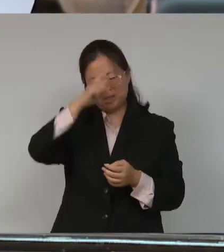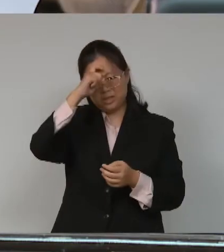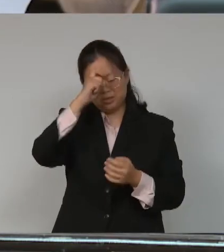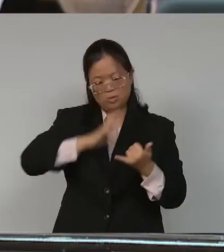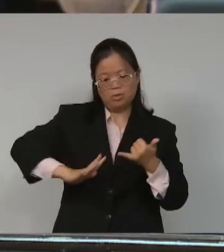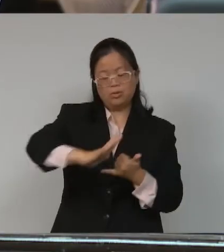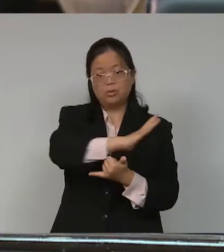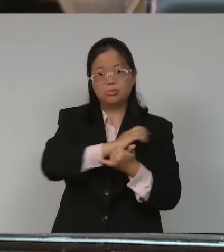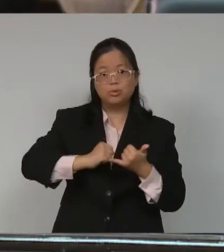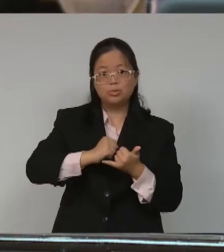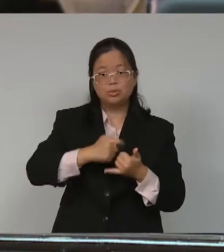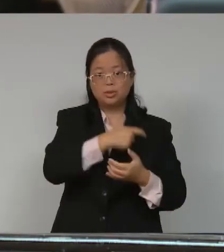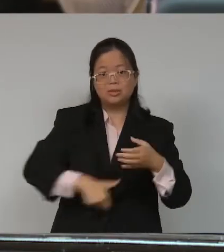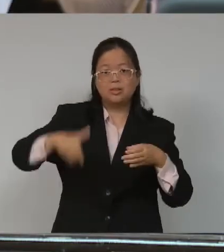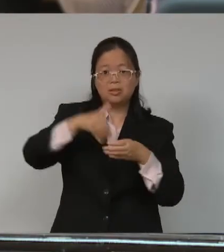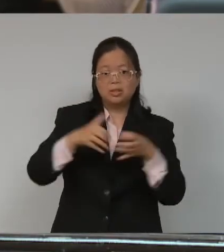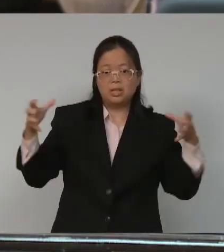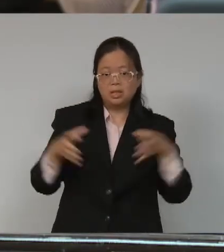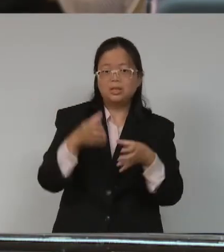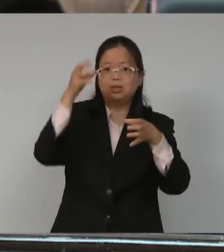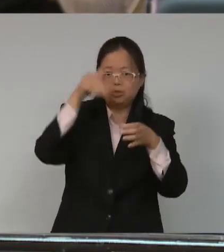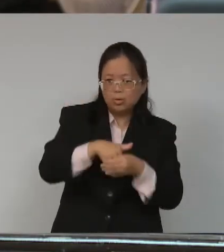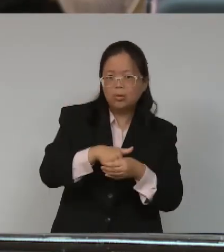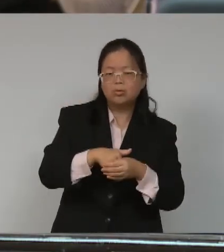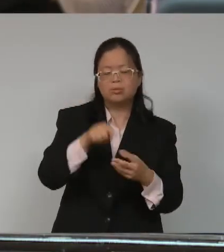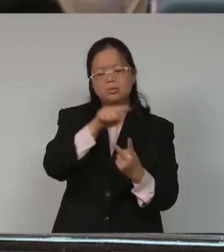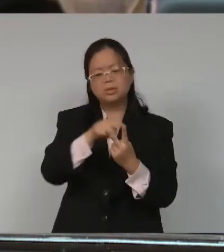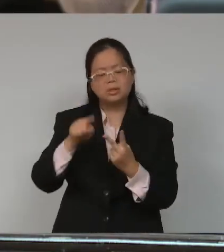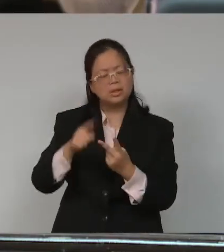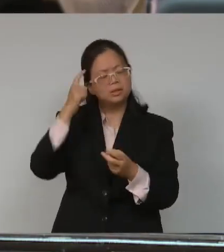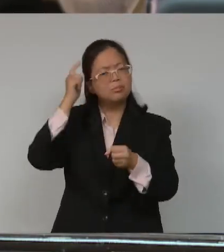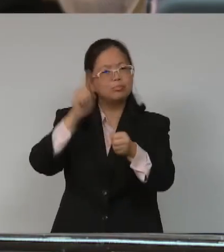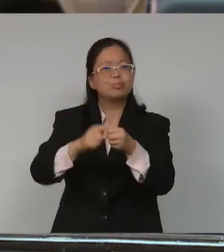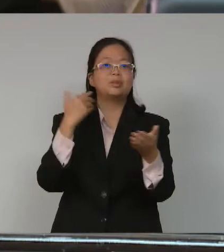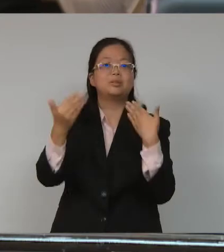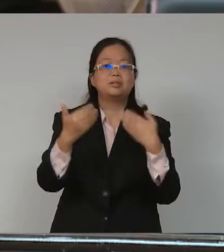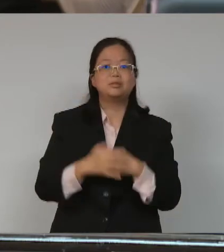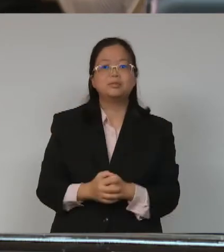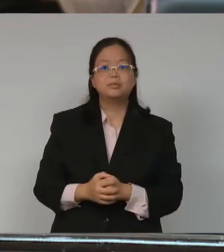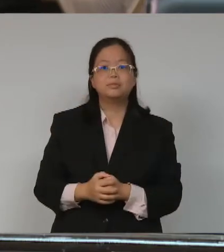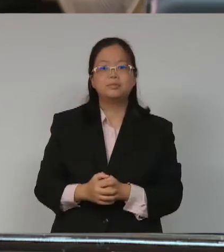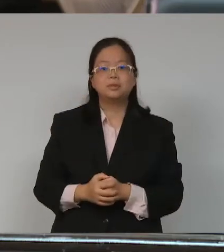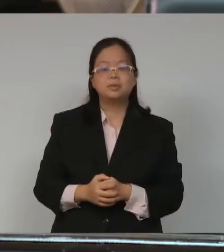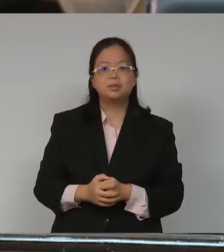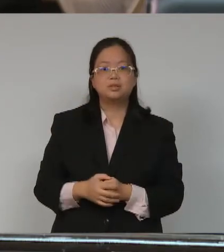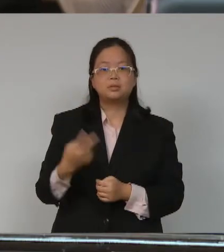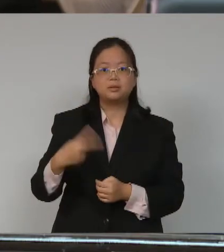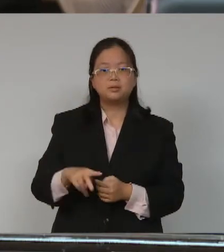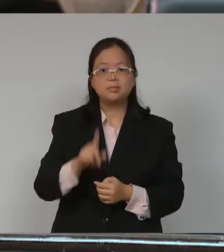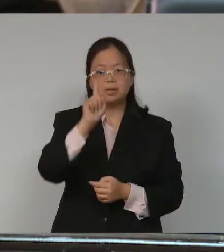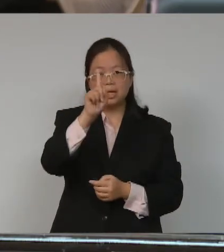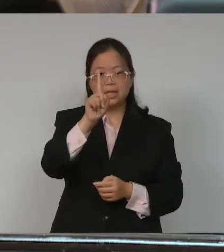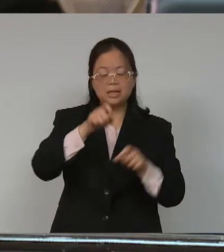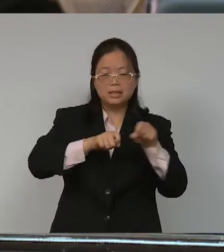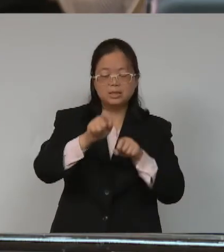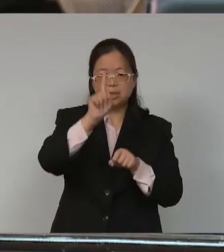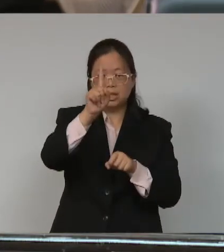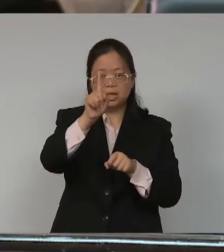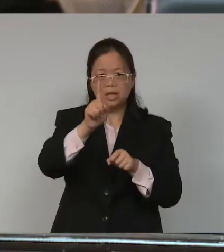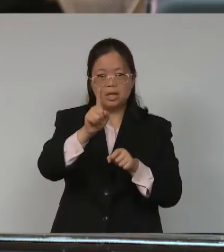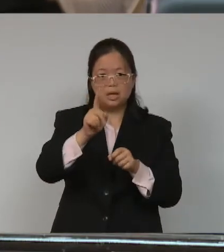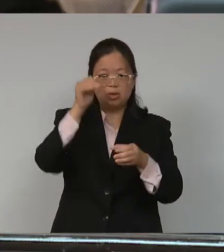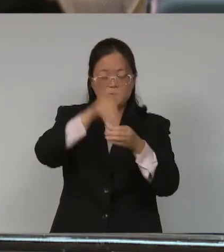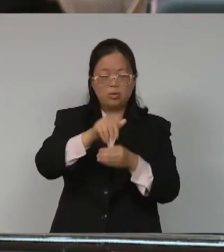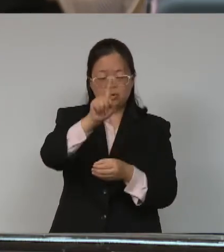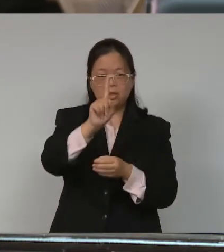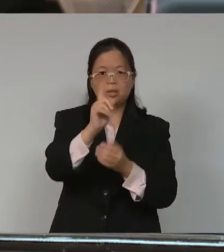大选一起举办呢，我想这个内容是非常明确的。那至于一案一事项呢，那刚才已经说过了，修